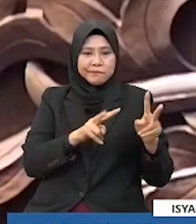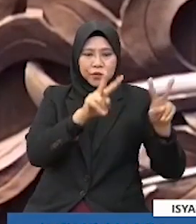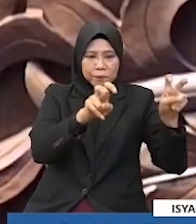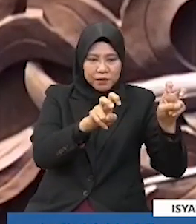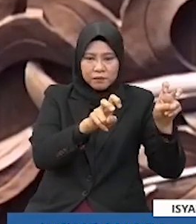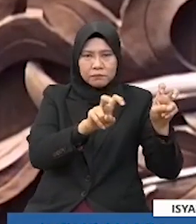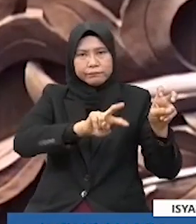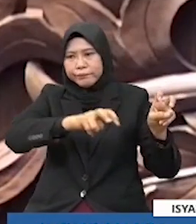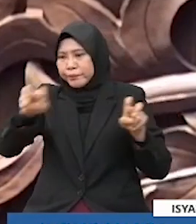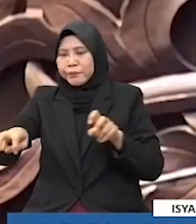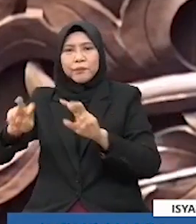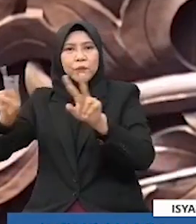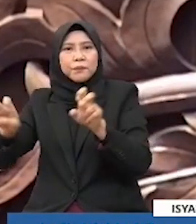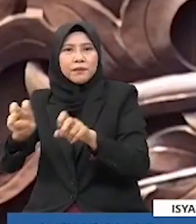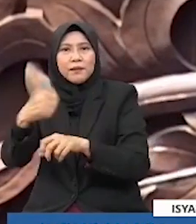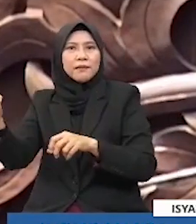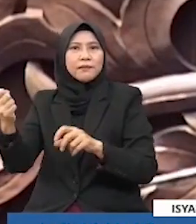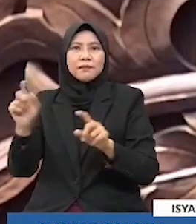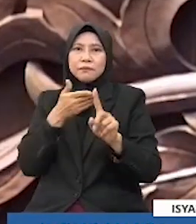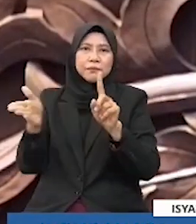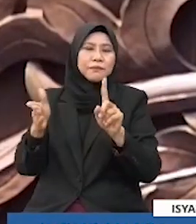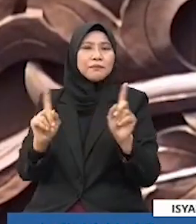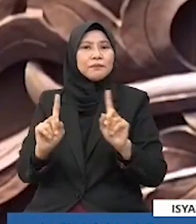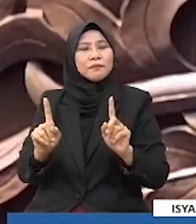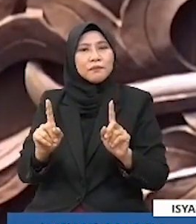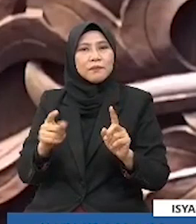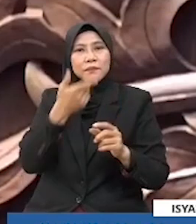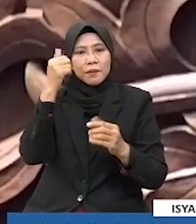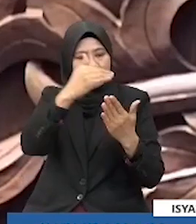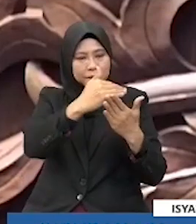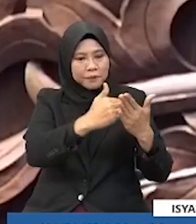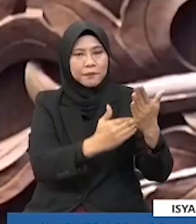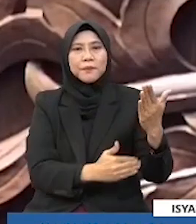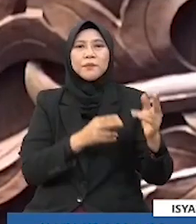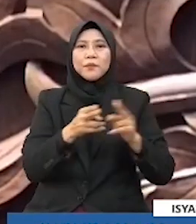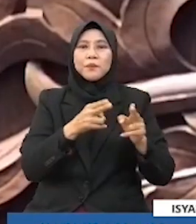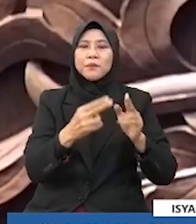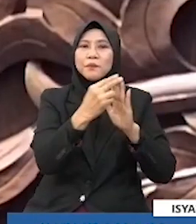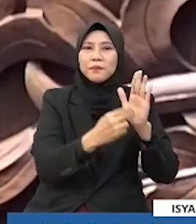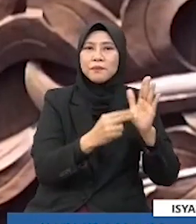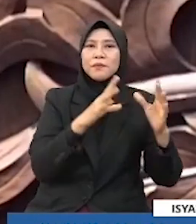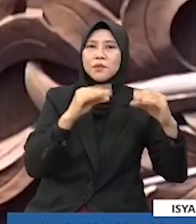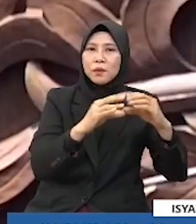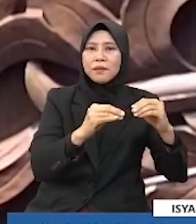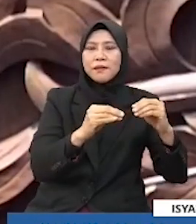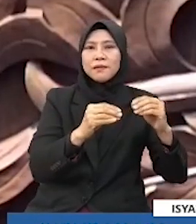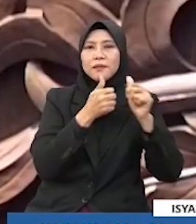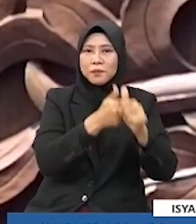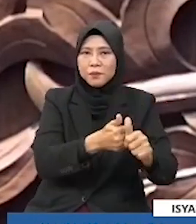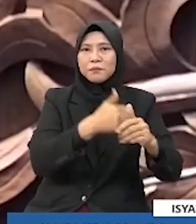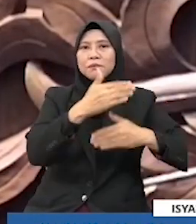isu ke-1 isu tanpa isu itu berada dalam aturan urusan shalat begitu yang kita buat